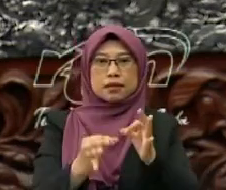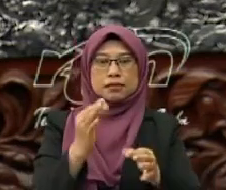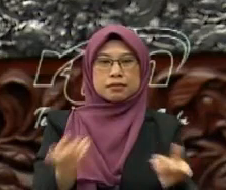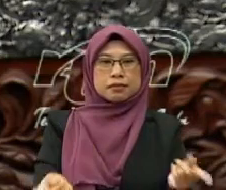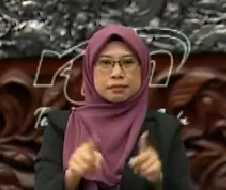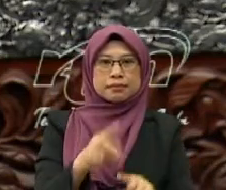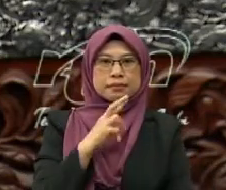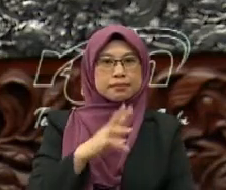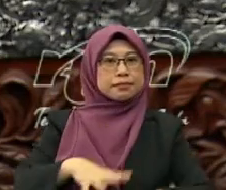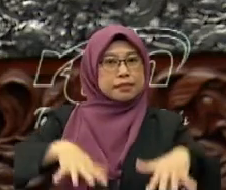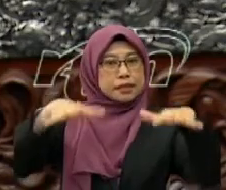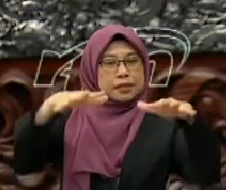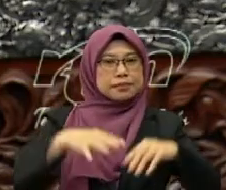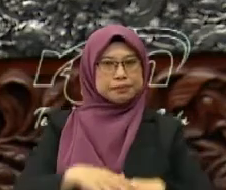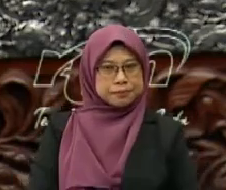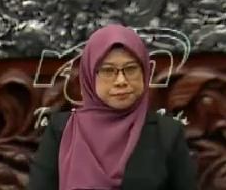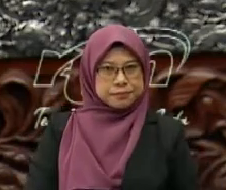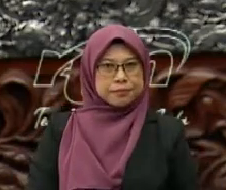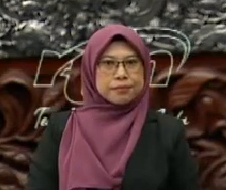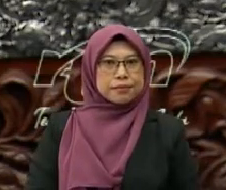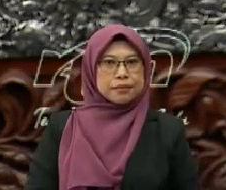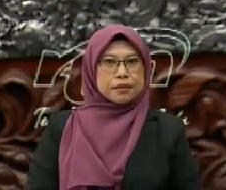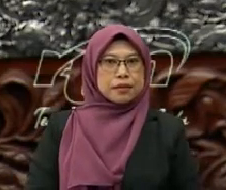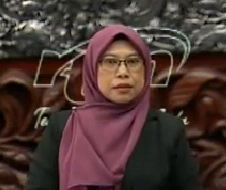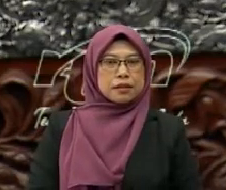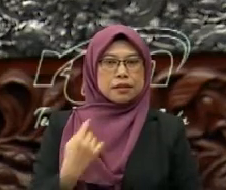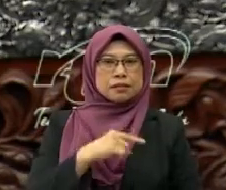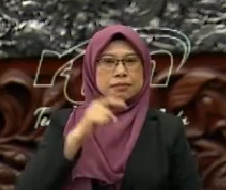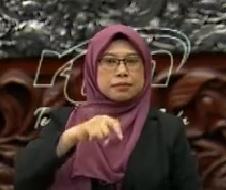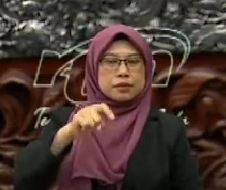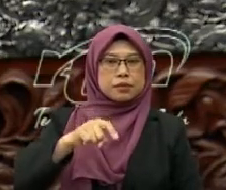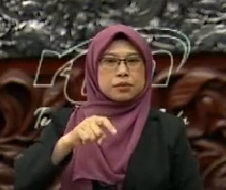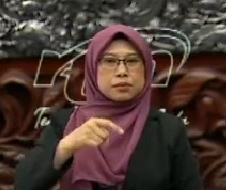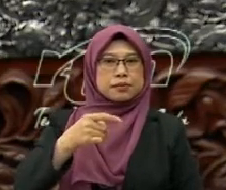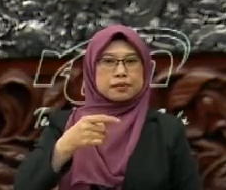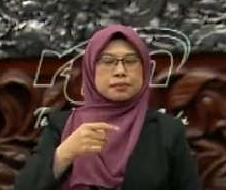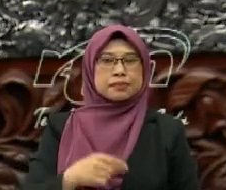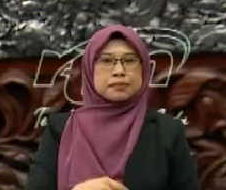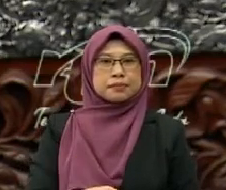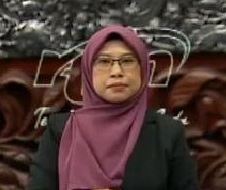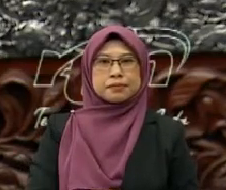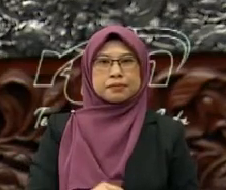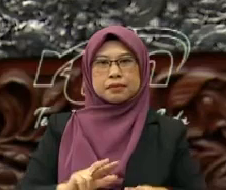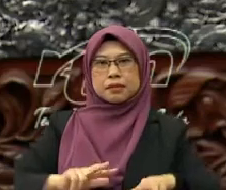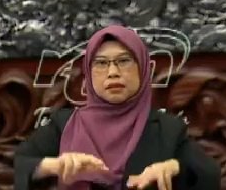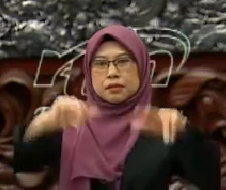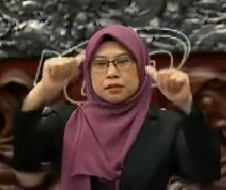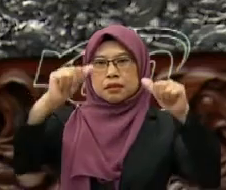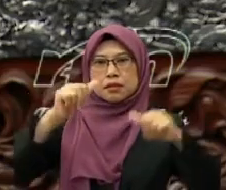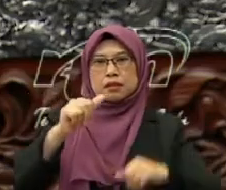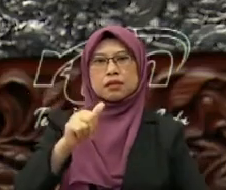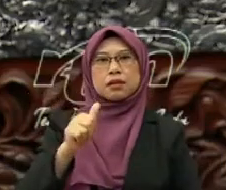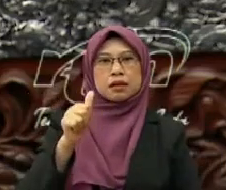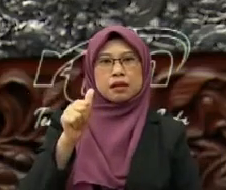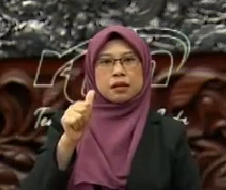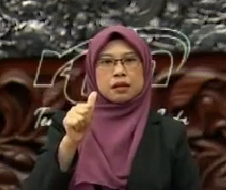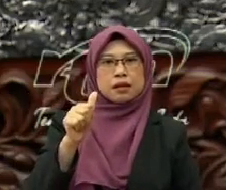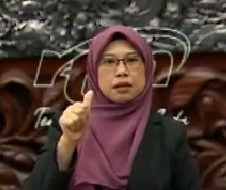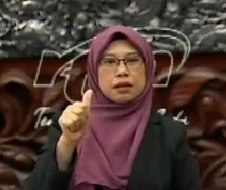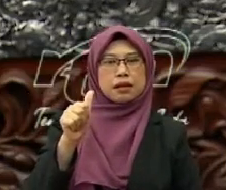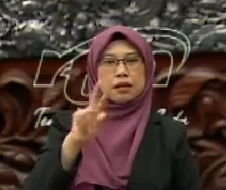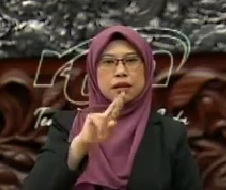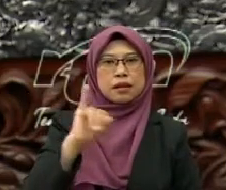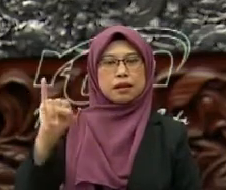jadi Oleh karena itu kita akui bahwa kita perlu meningkatkan ee tarawi daripada 100 tahun